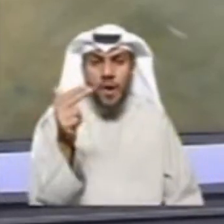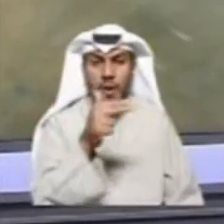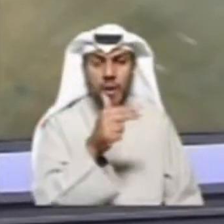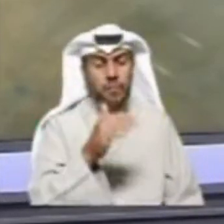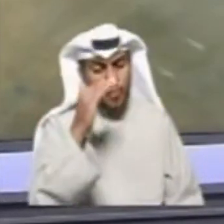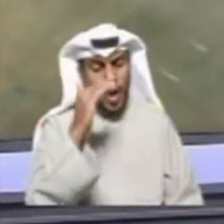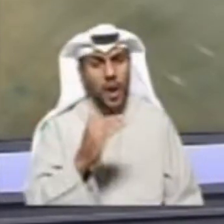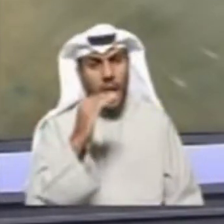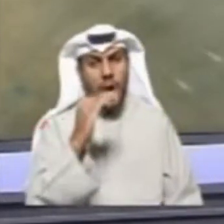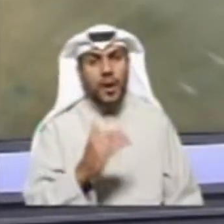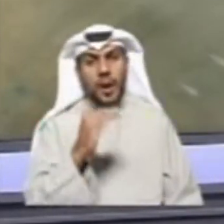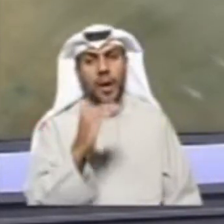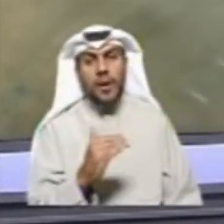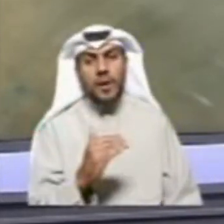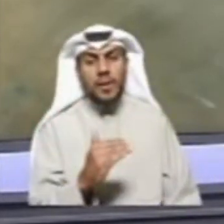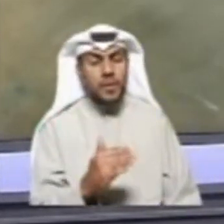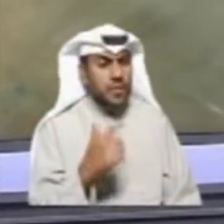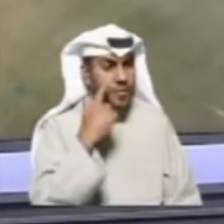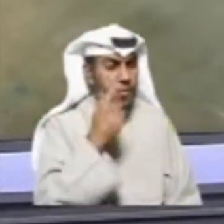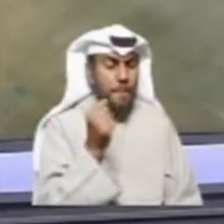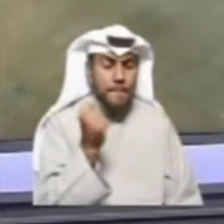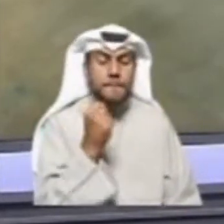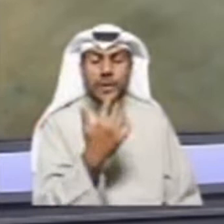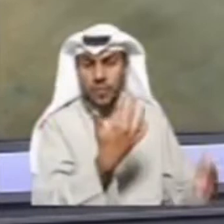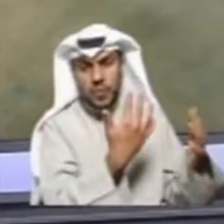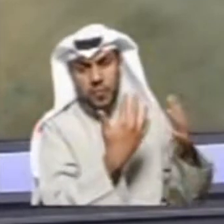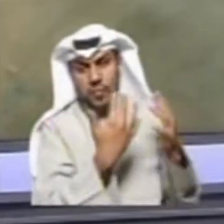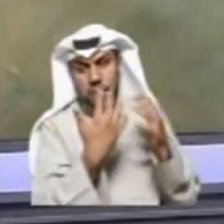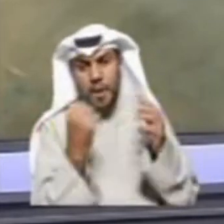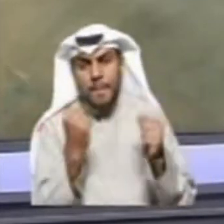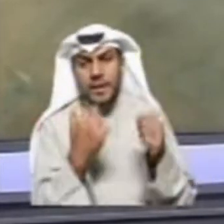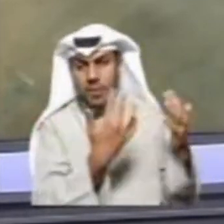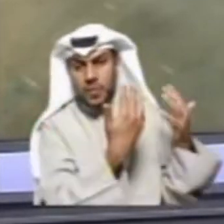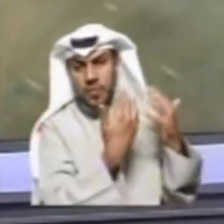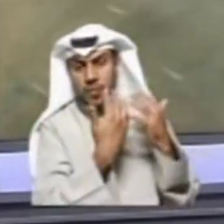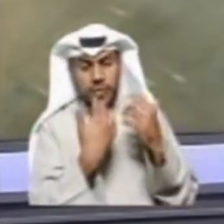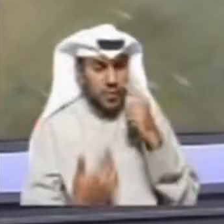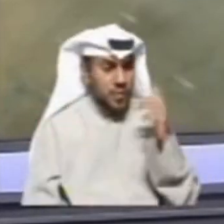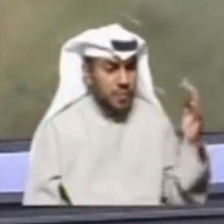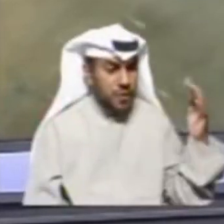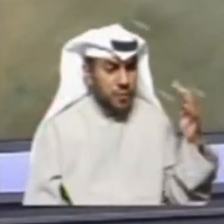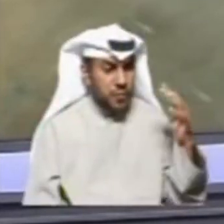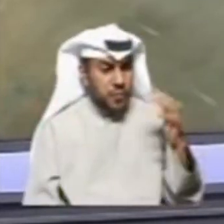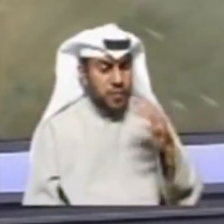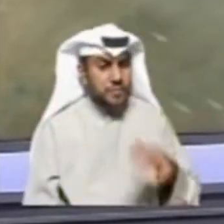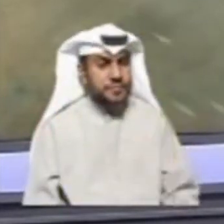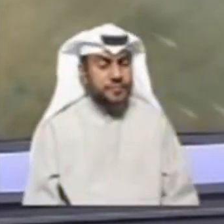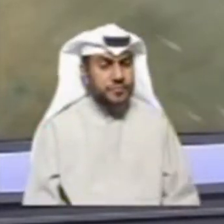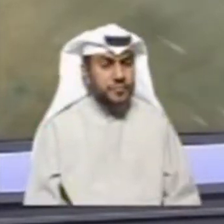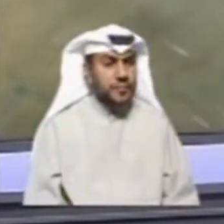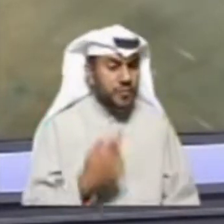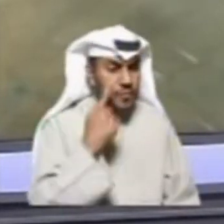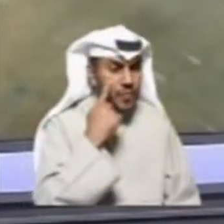دون ذلك بفعل تقدم الجبهة الباردة وكذلك الرياح الشمالية الغربية المعتدلة. درجات الحرارة في المناطق